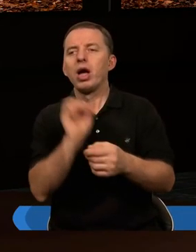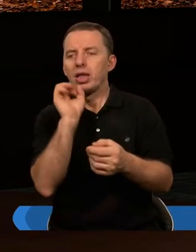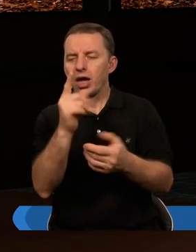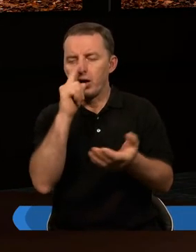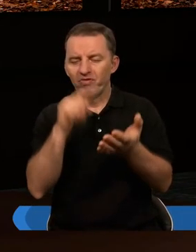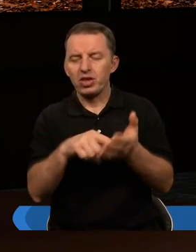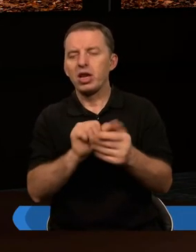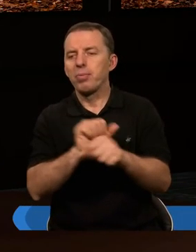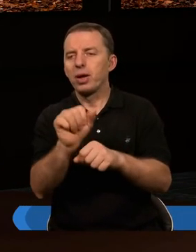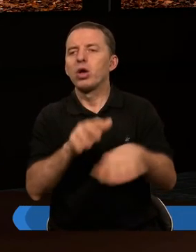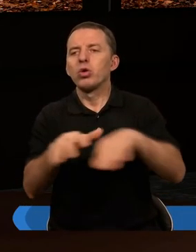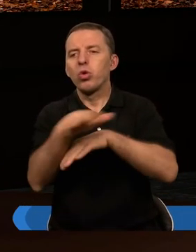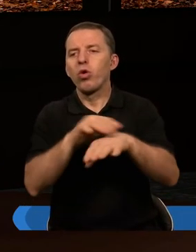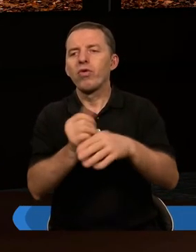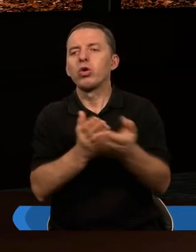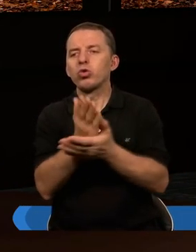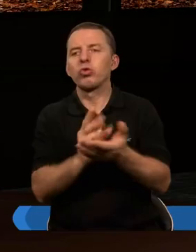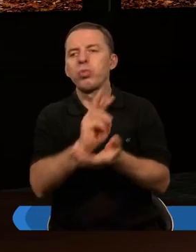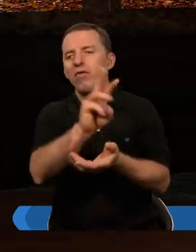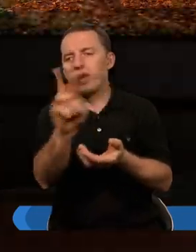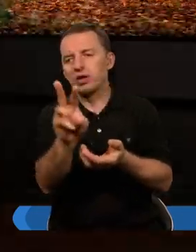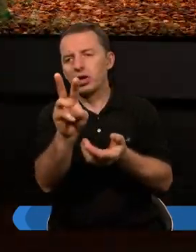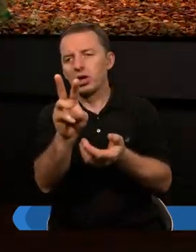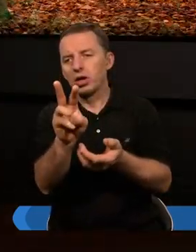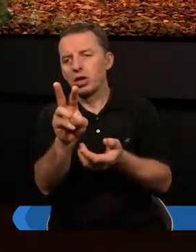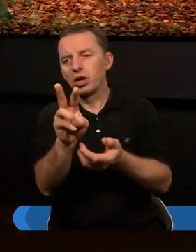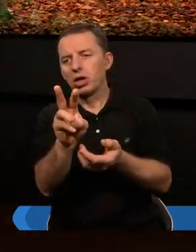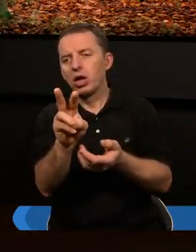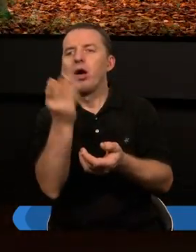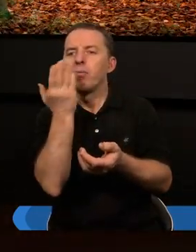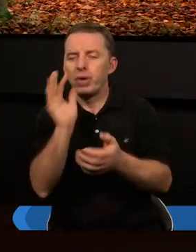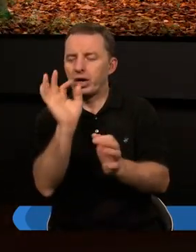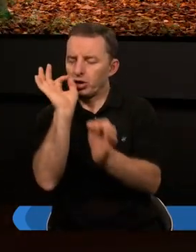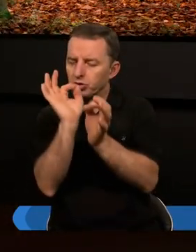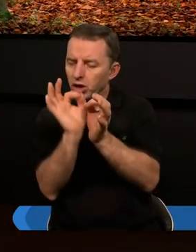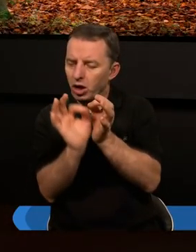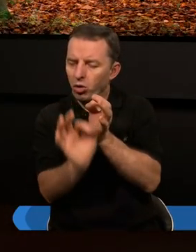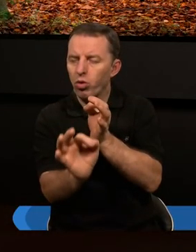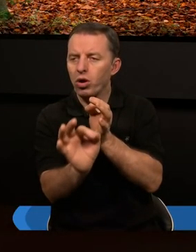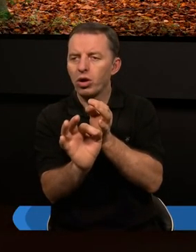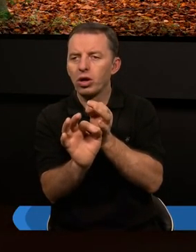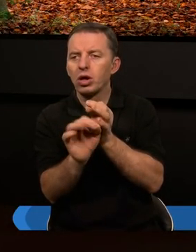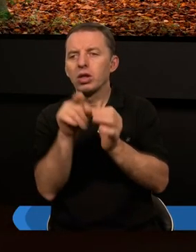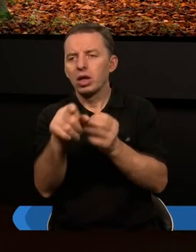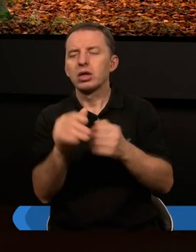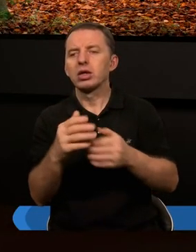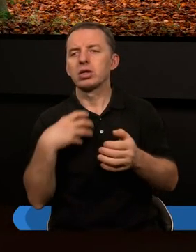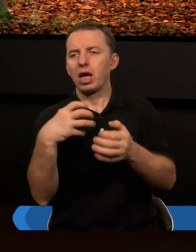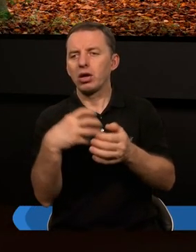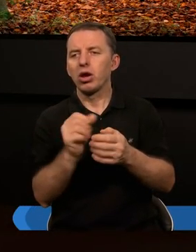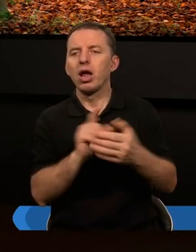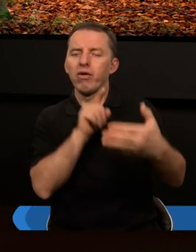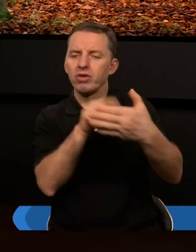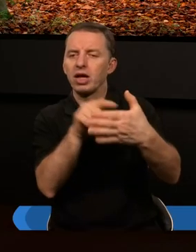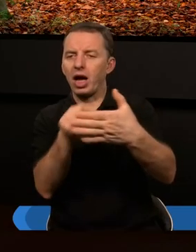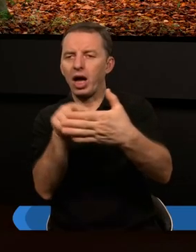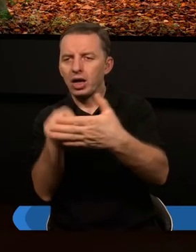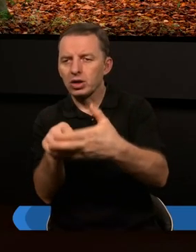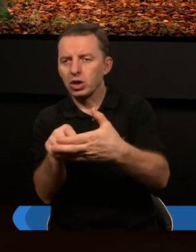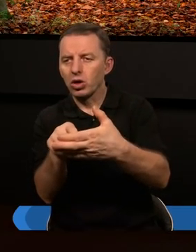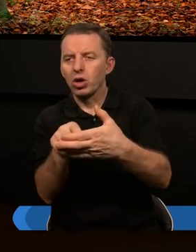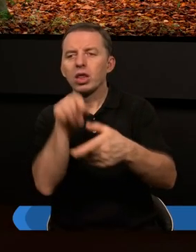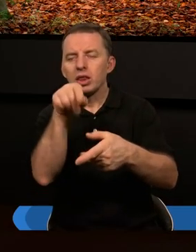bo taka winna być duchowa służba wasza. No właśnie to jest bardzo szczególny sposób wskazania